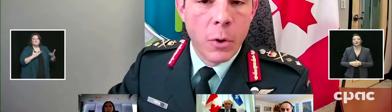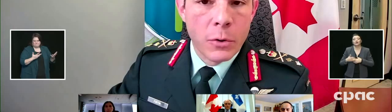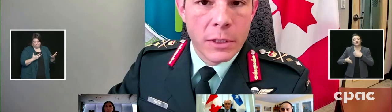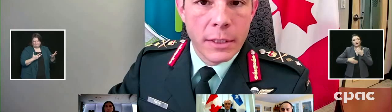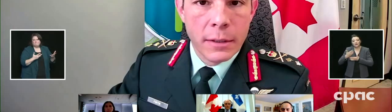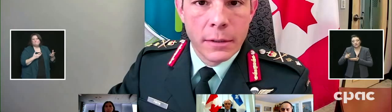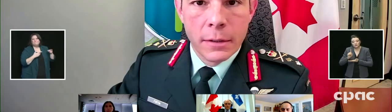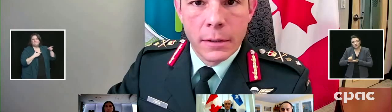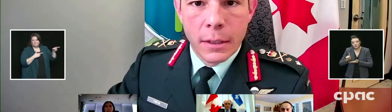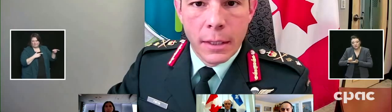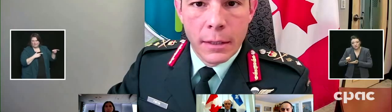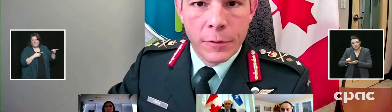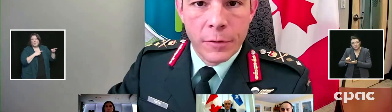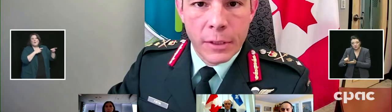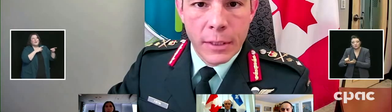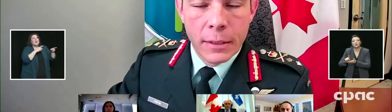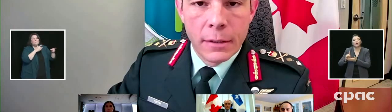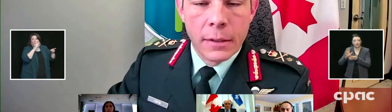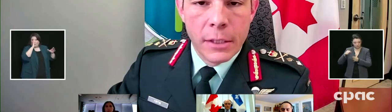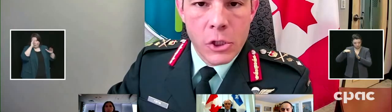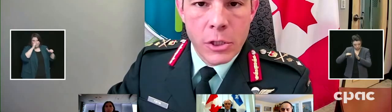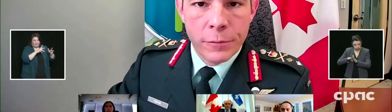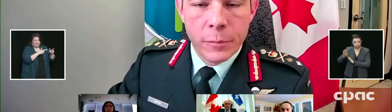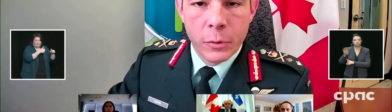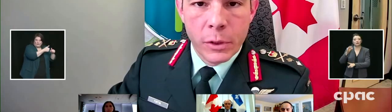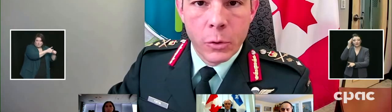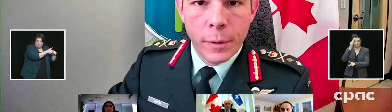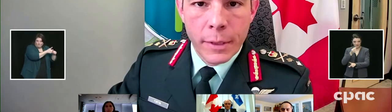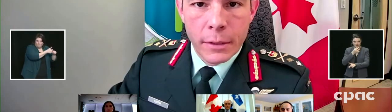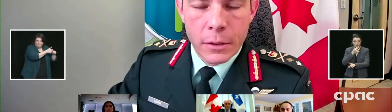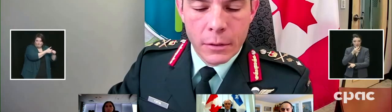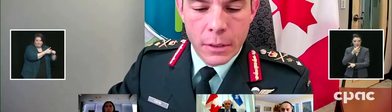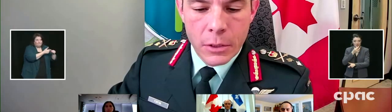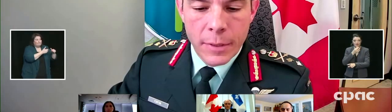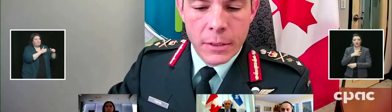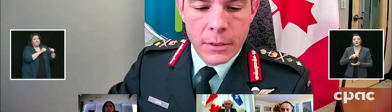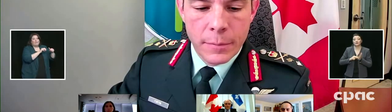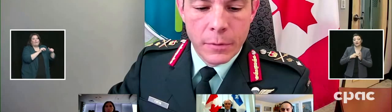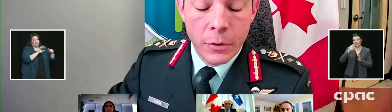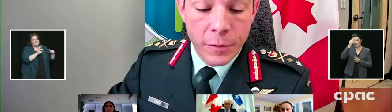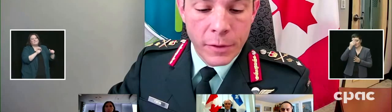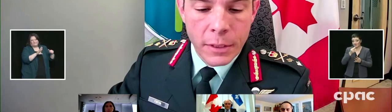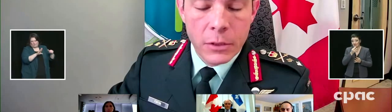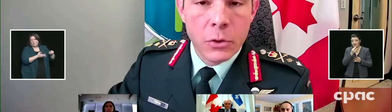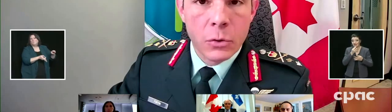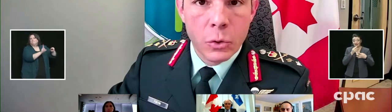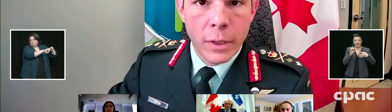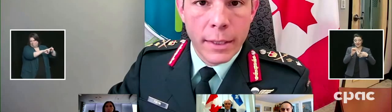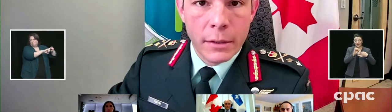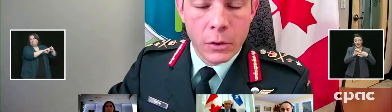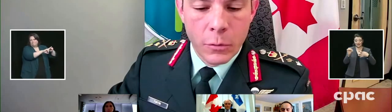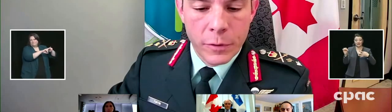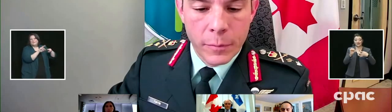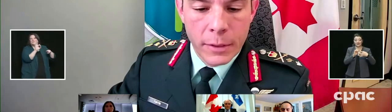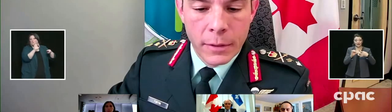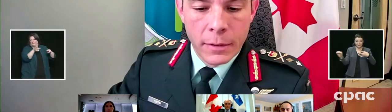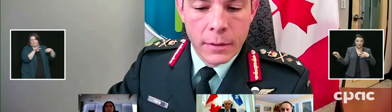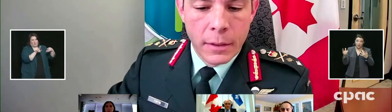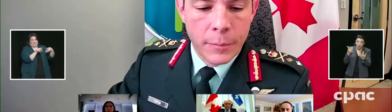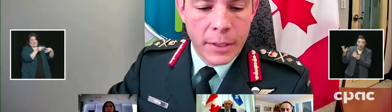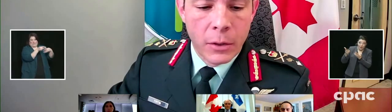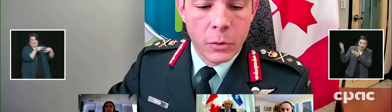ça va rebondir en février. Les chiffres pour les 2 premières semaines de février sont toujours à être